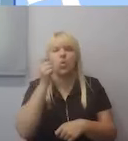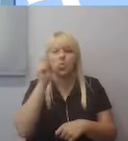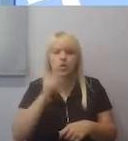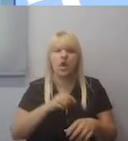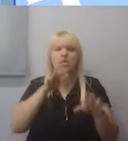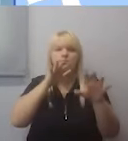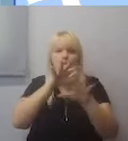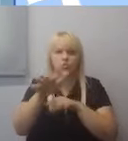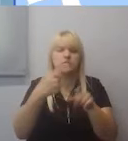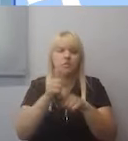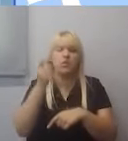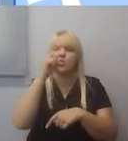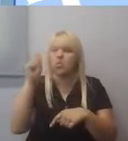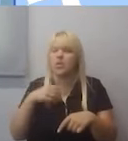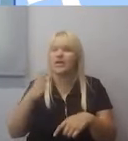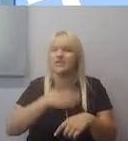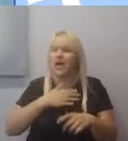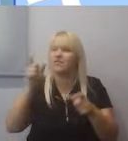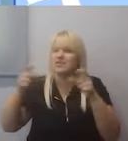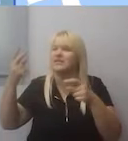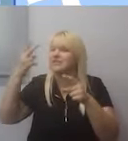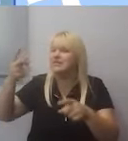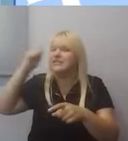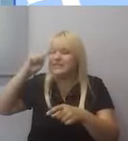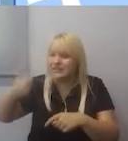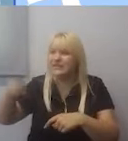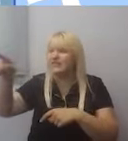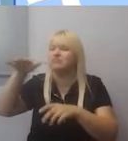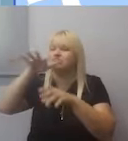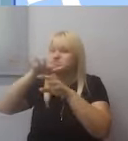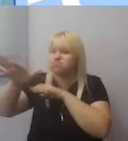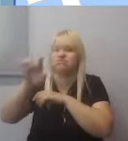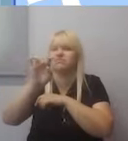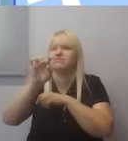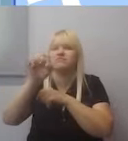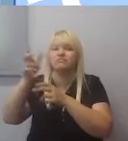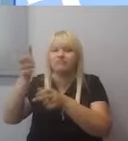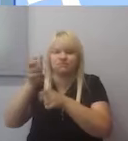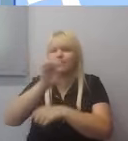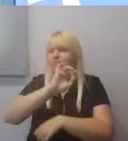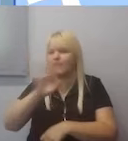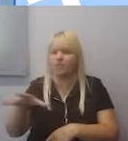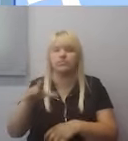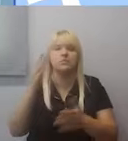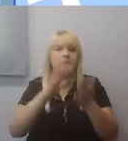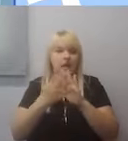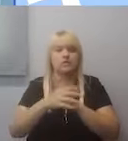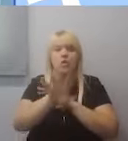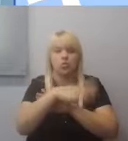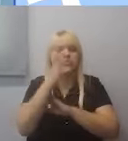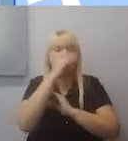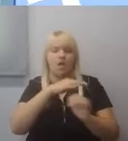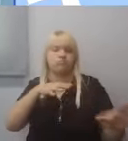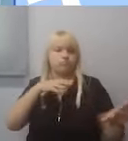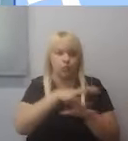savējiem nešauj un ja tas cilvēks nebūtu tur ja pilsēta būtu tukša viņi varētu iet uzbrukumā aizstāvēt visiem pieejamiem